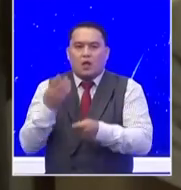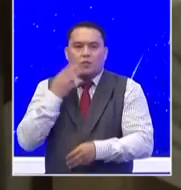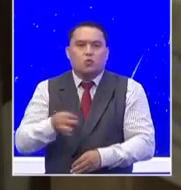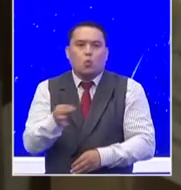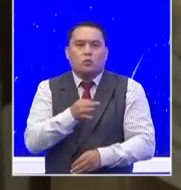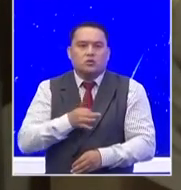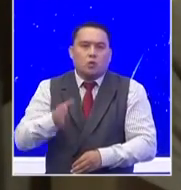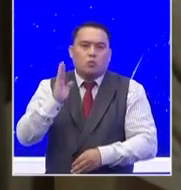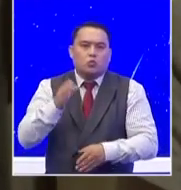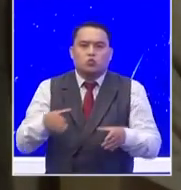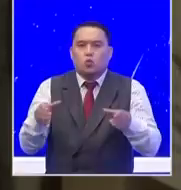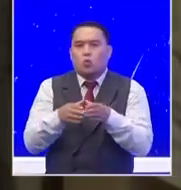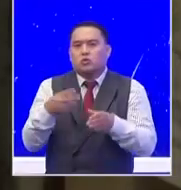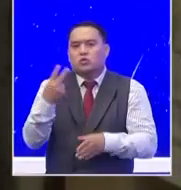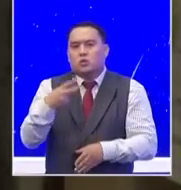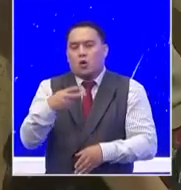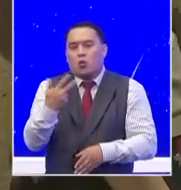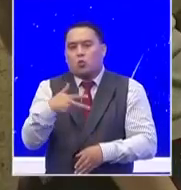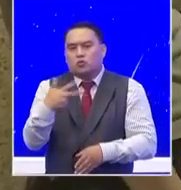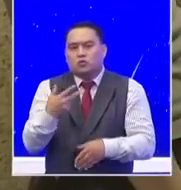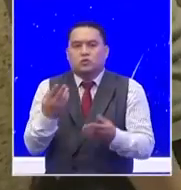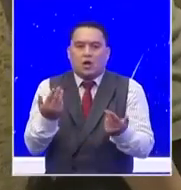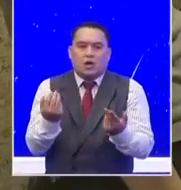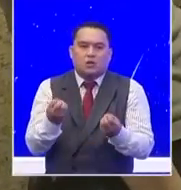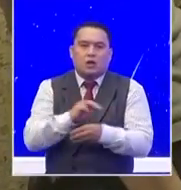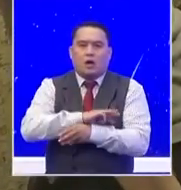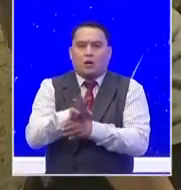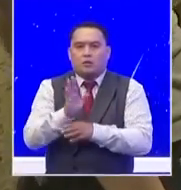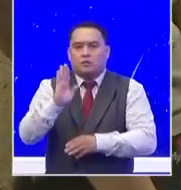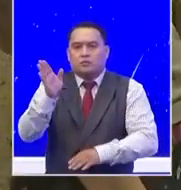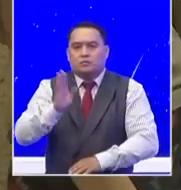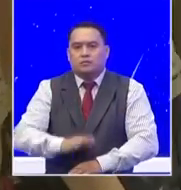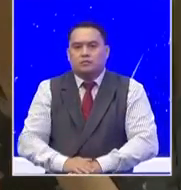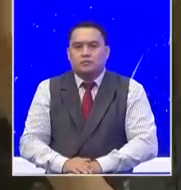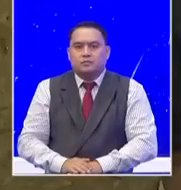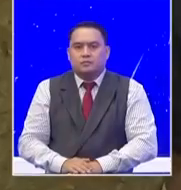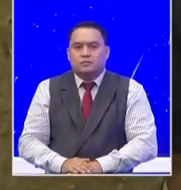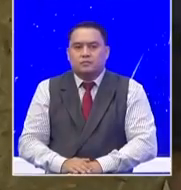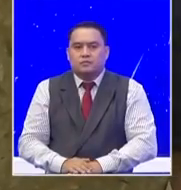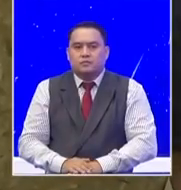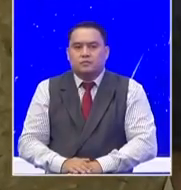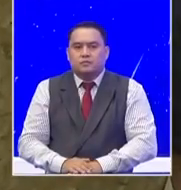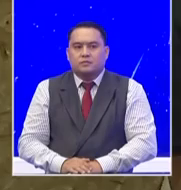алдағы уақытта осы топ өкілдері 20-30 отбасын тағы азық-түлікпен қамтымақ.